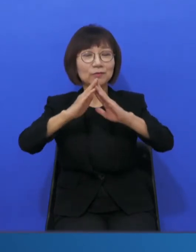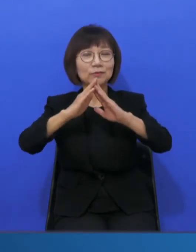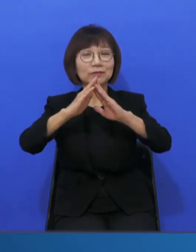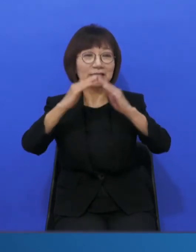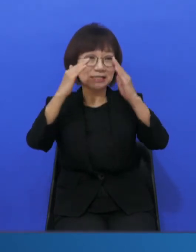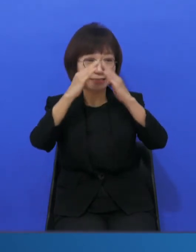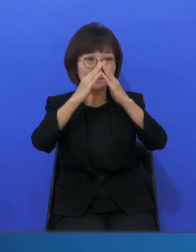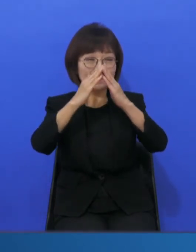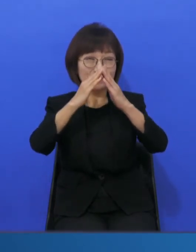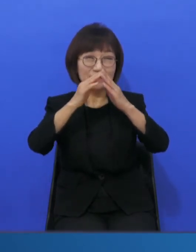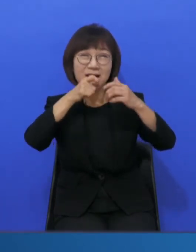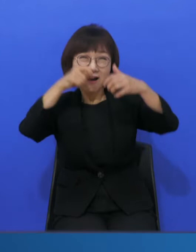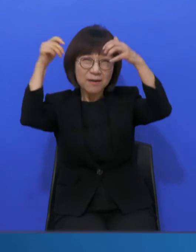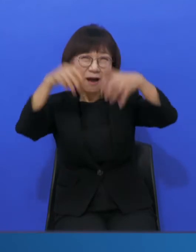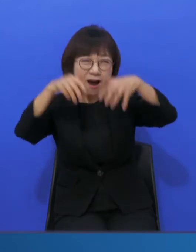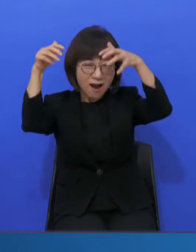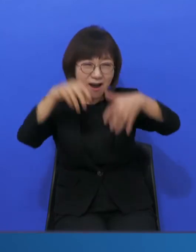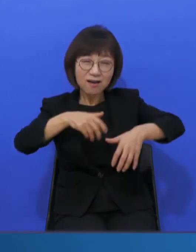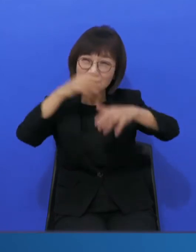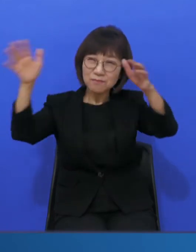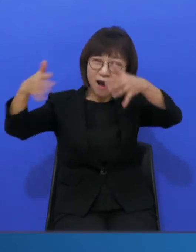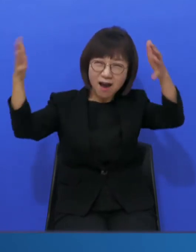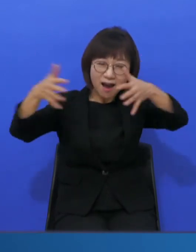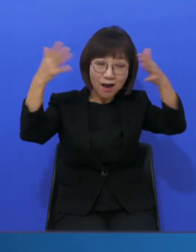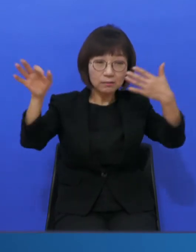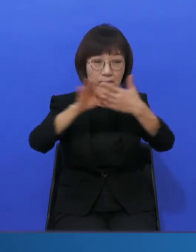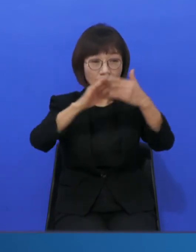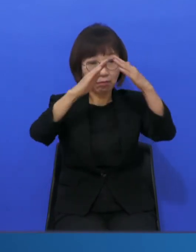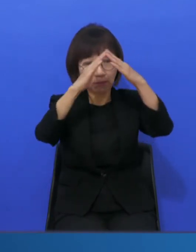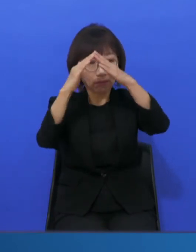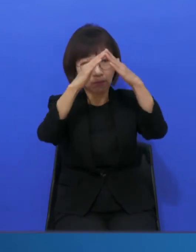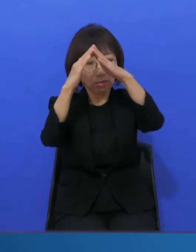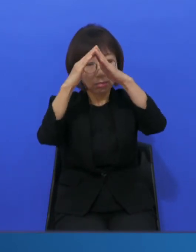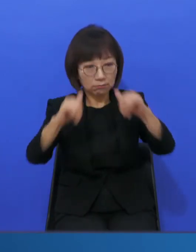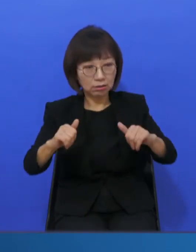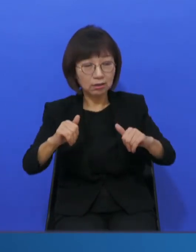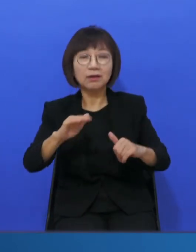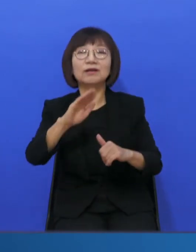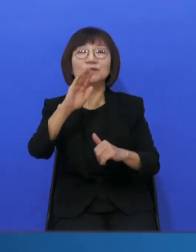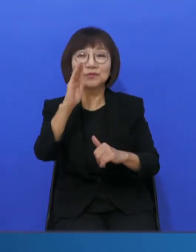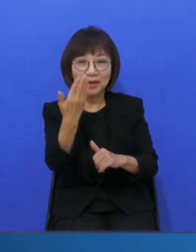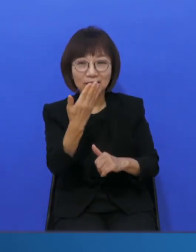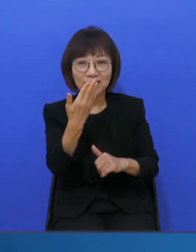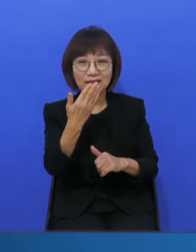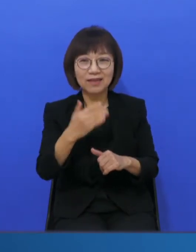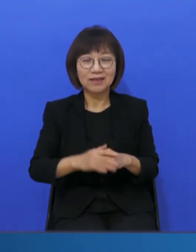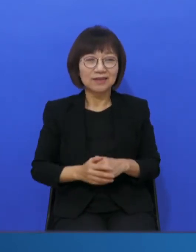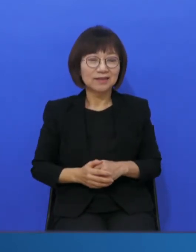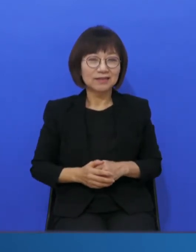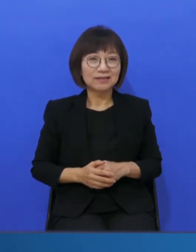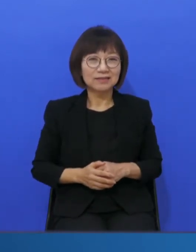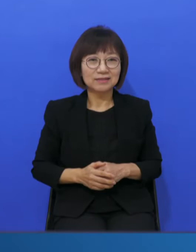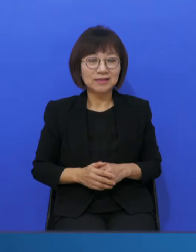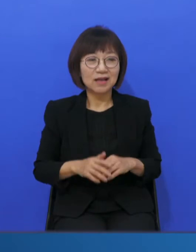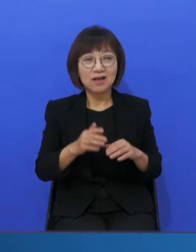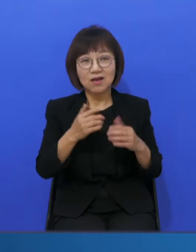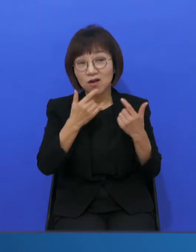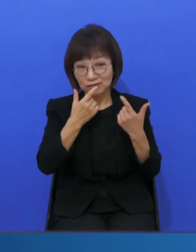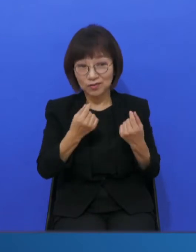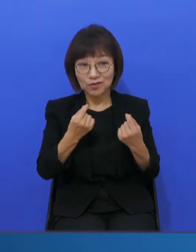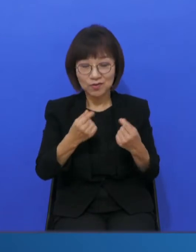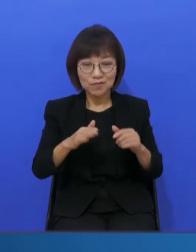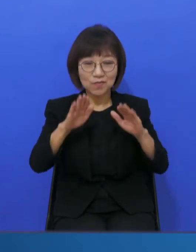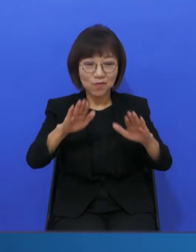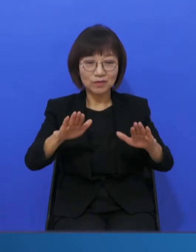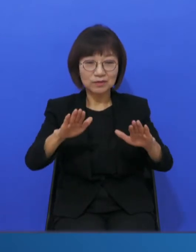오면 무너지는 거 아니냐. And think about it. If the water comes and the wind blows, it will come to its ground. 오늘 예수님께서요. 속지 말라는 겁니다. So